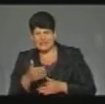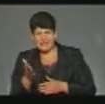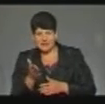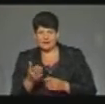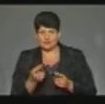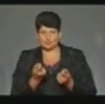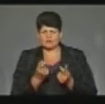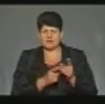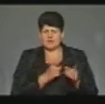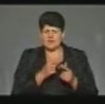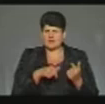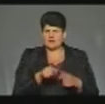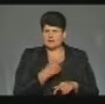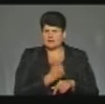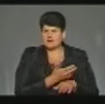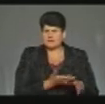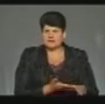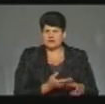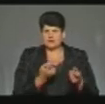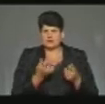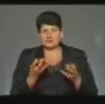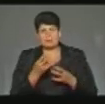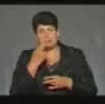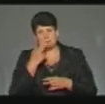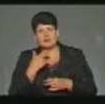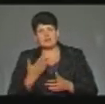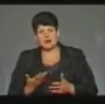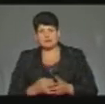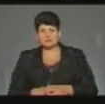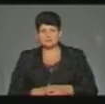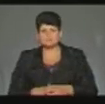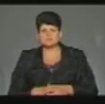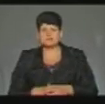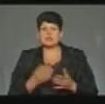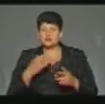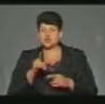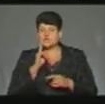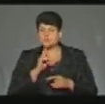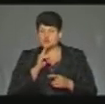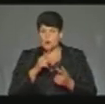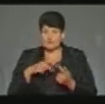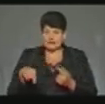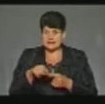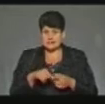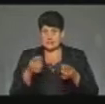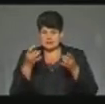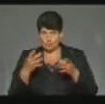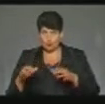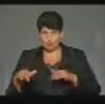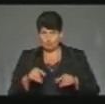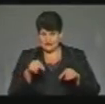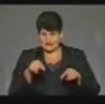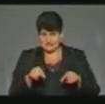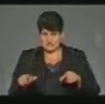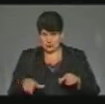помінявся, стало кільце і трошки треба привикати. Якщо тимчасове кільце спростить рух на цій ділянці